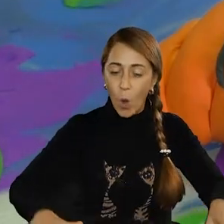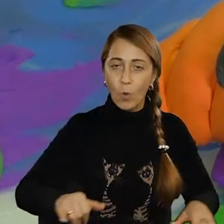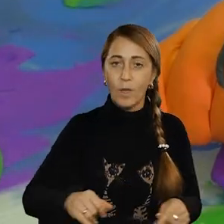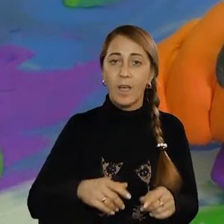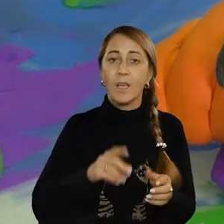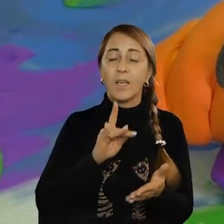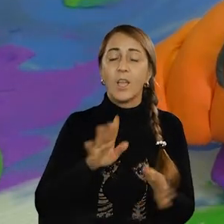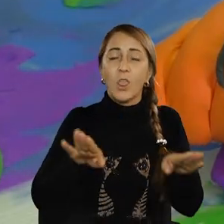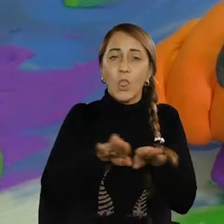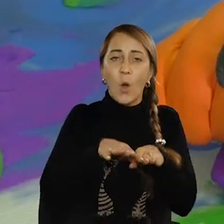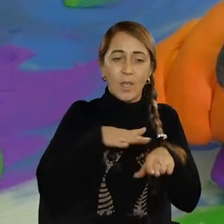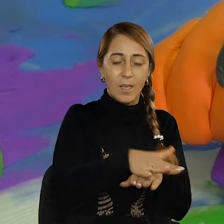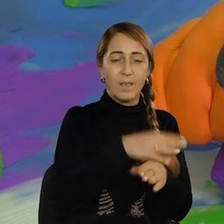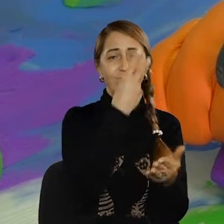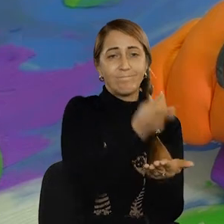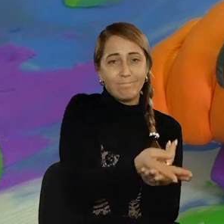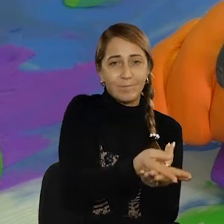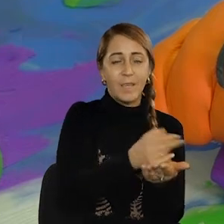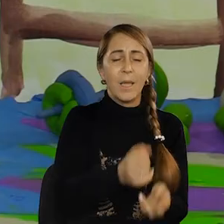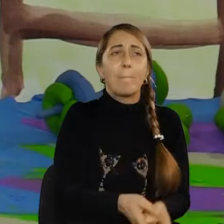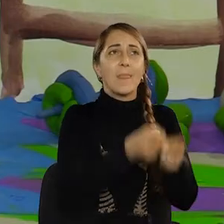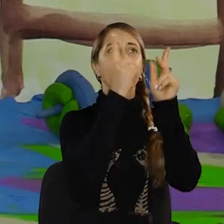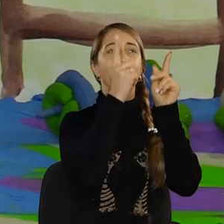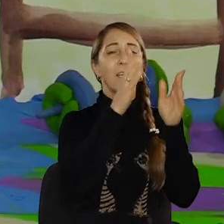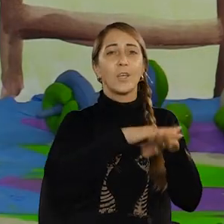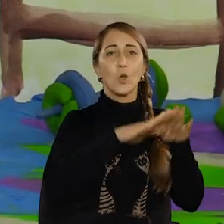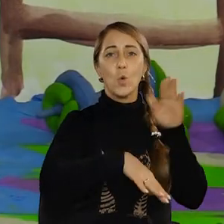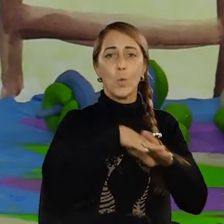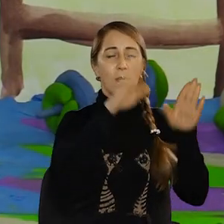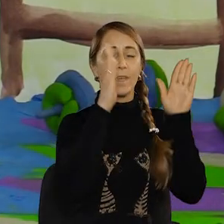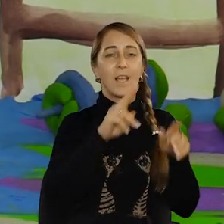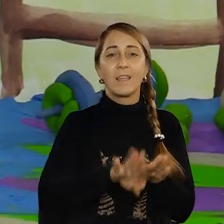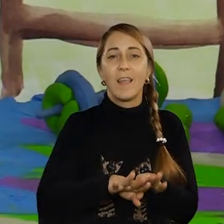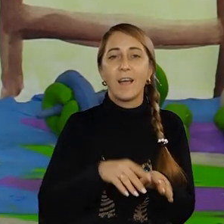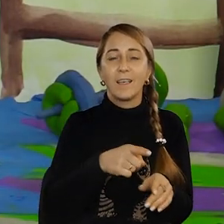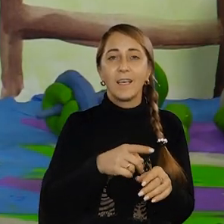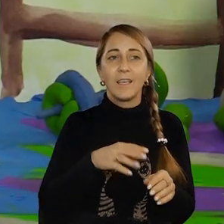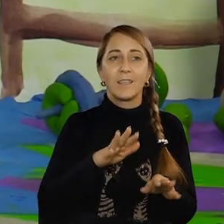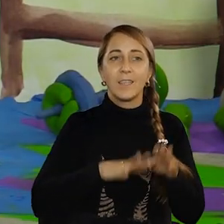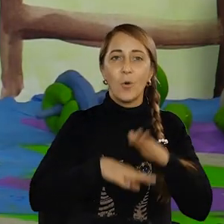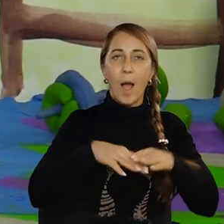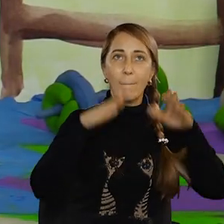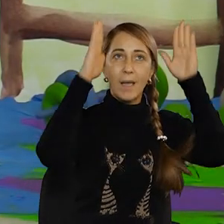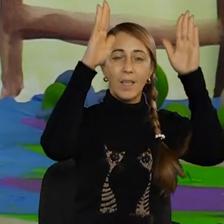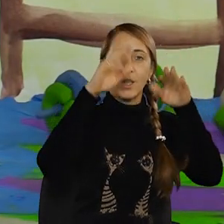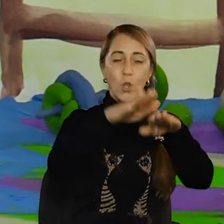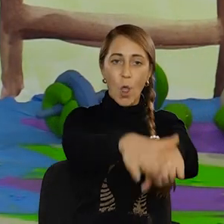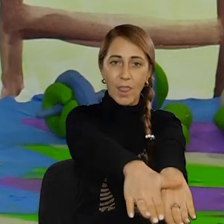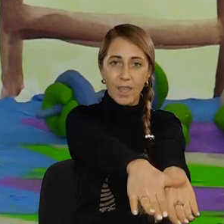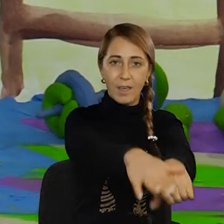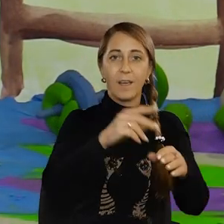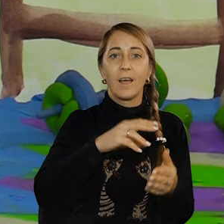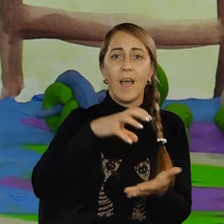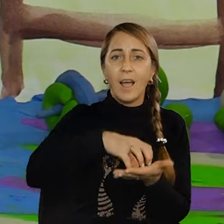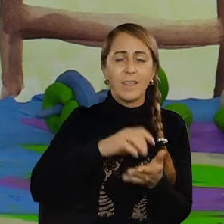протягнули стулені ноги вперед і підняли догори руки. У такій позі стали тягнутися руками до пальців ніг.